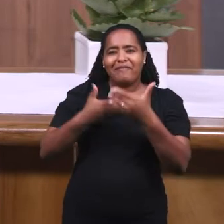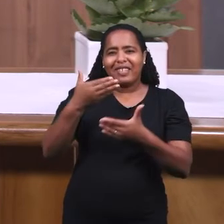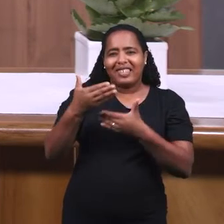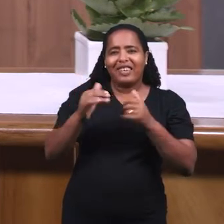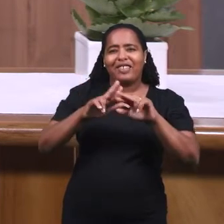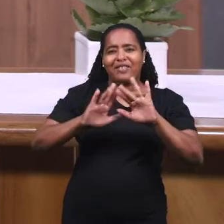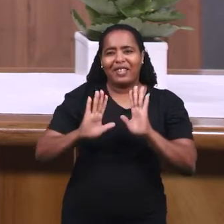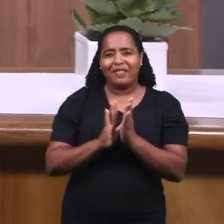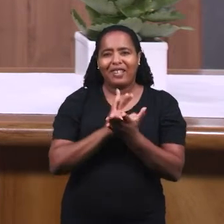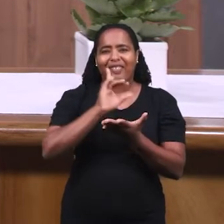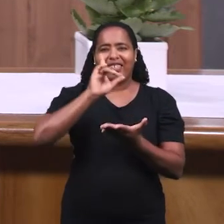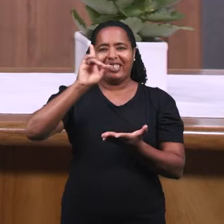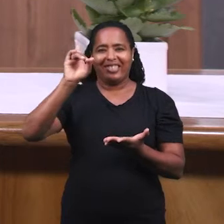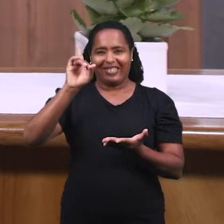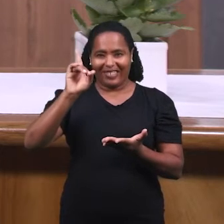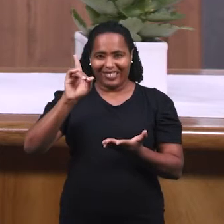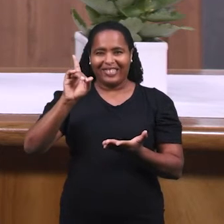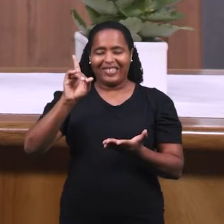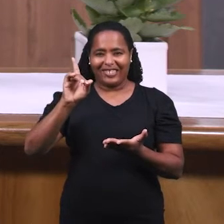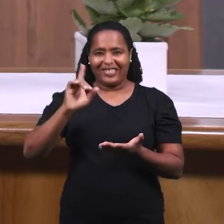через Слово Свое.